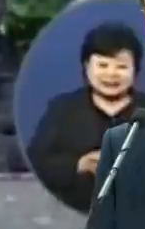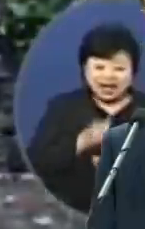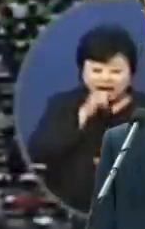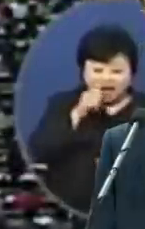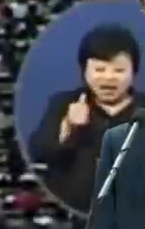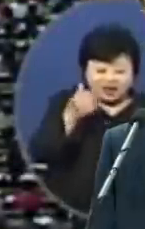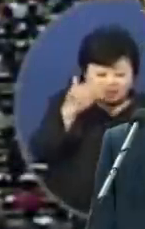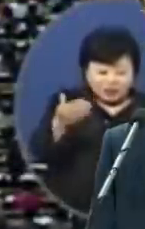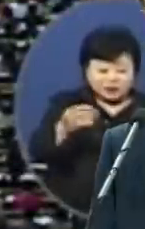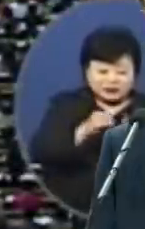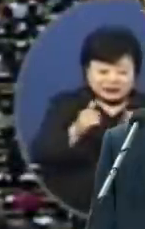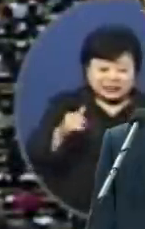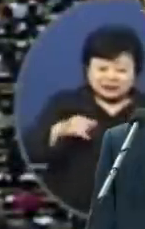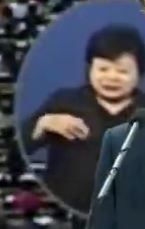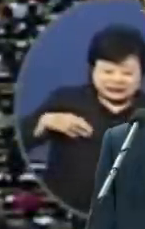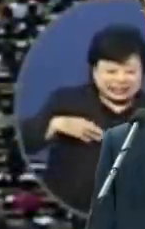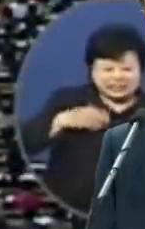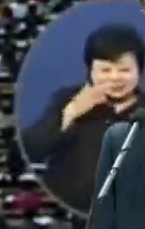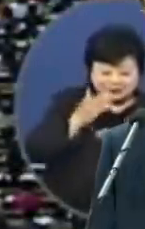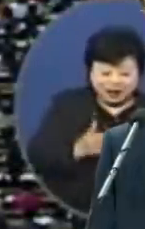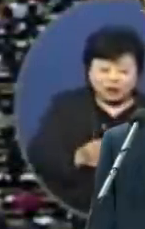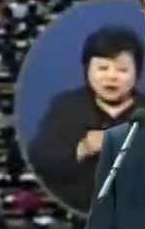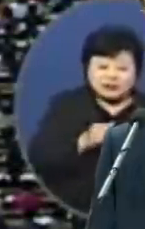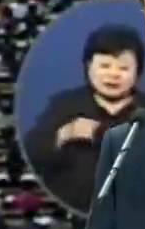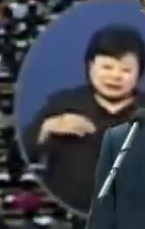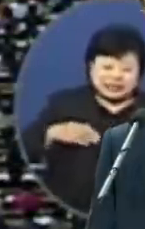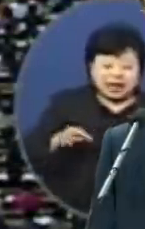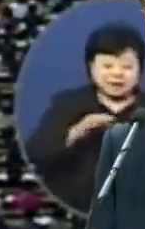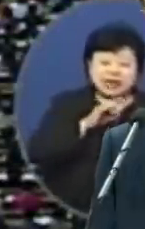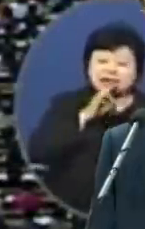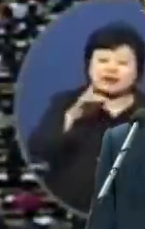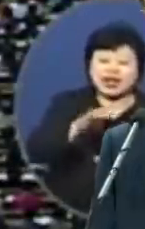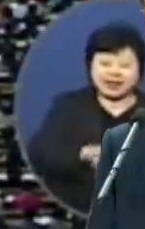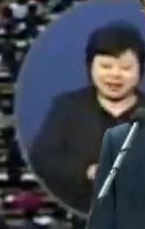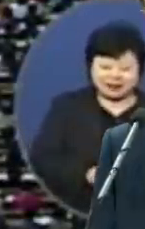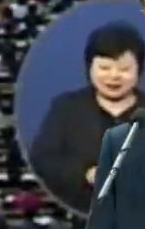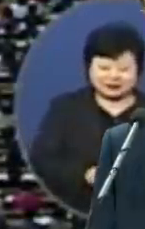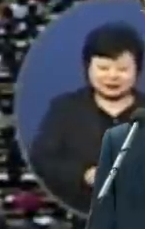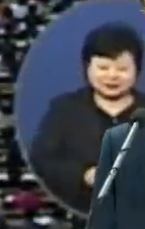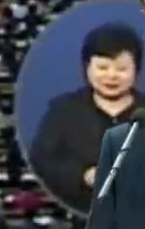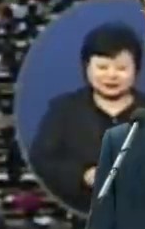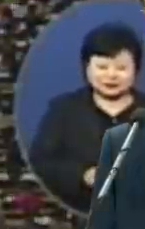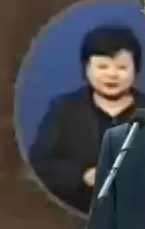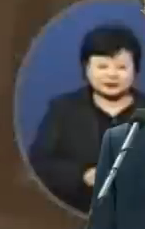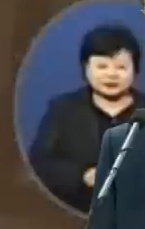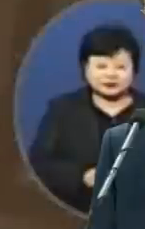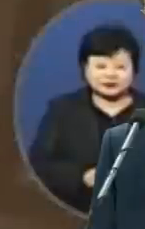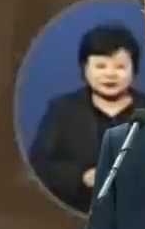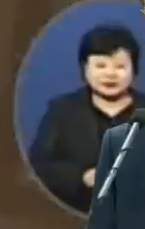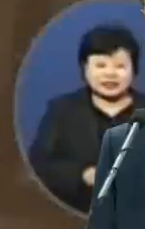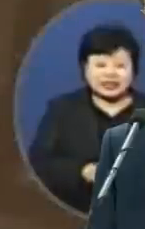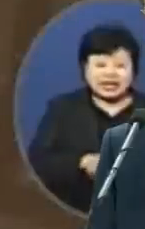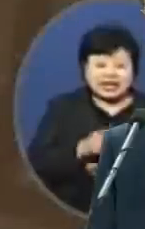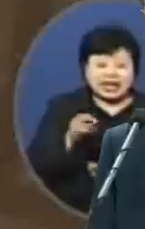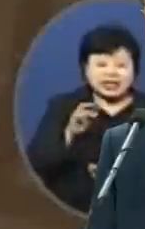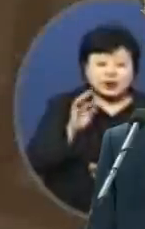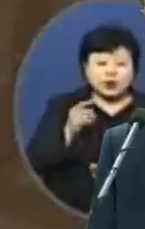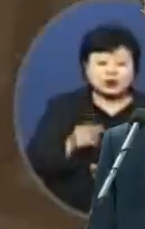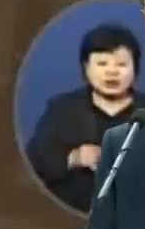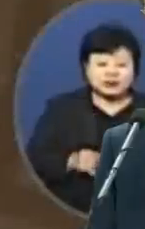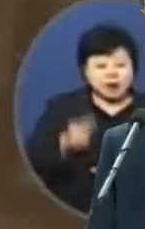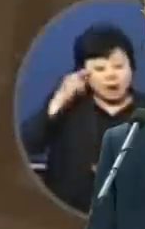절대로 여러분 인간은 자랑하지 마십시오. 인간 자랑을 하면 안 되는 것입니다. 라인홀드 니브라는 유명한 신학자는 네